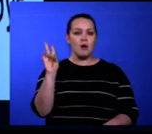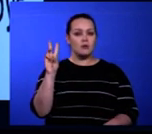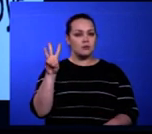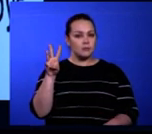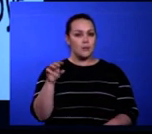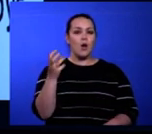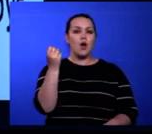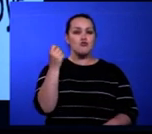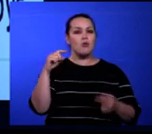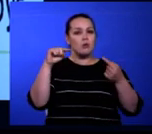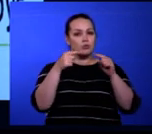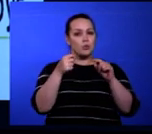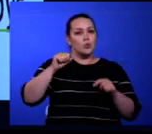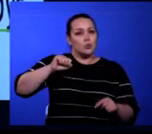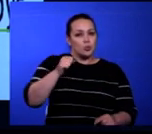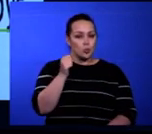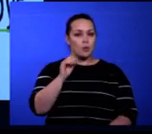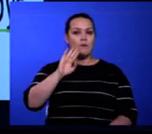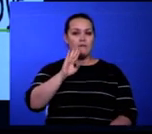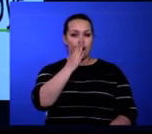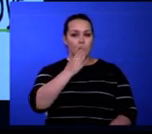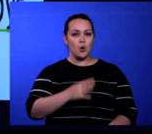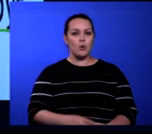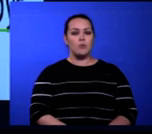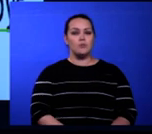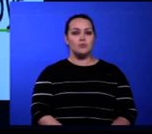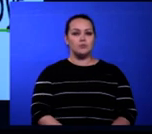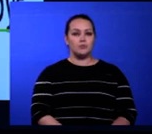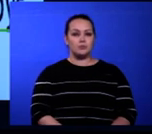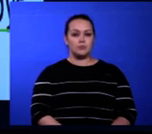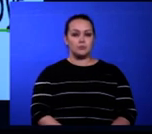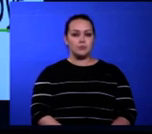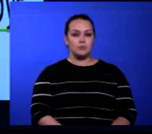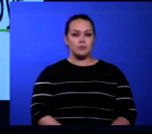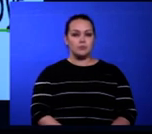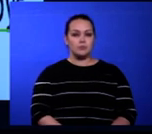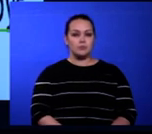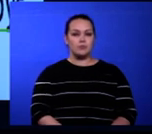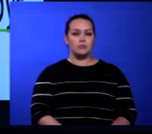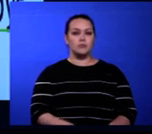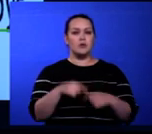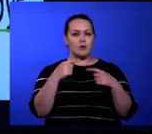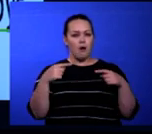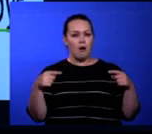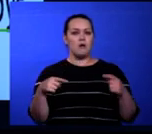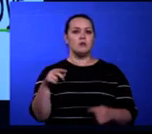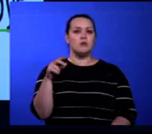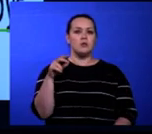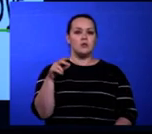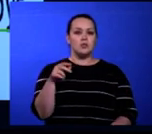антонимы – другом, врагом. Выражены они разными частями